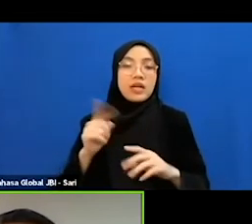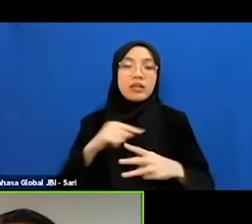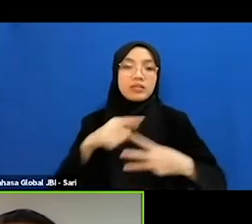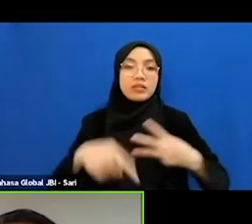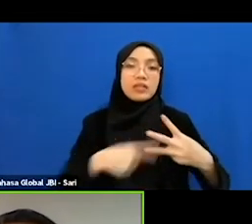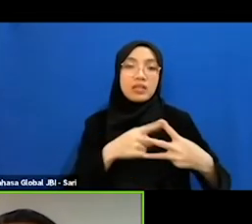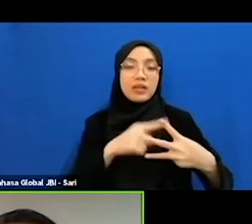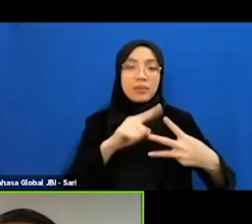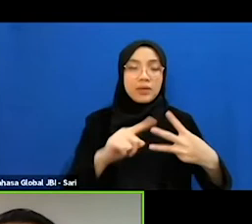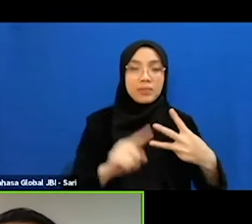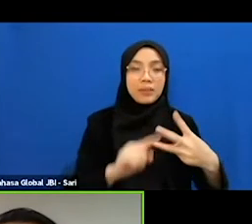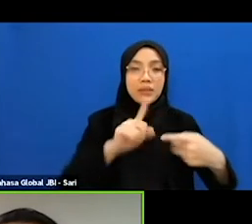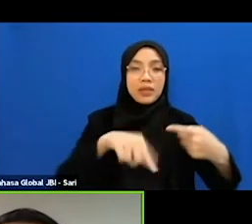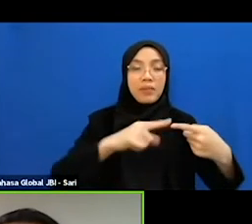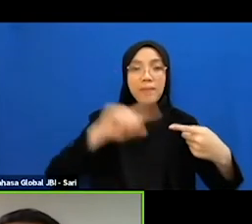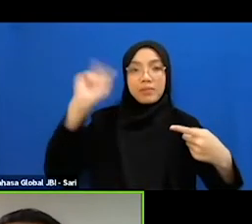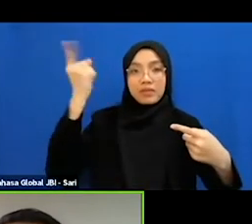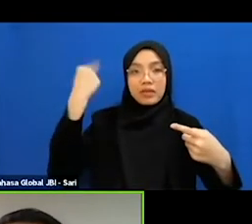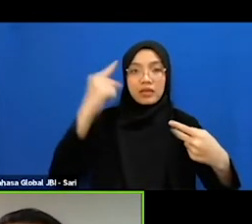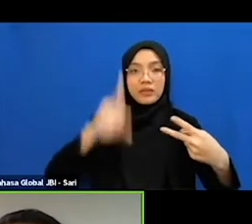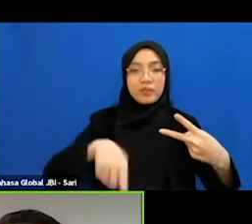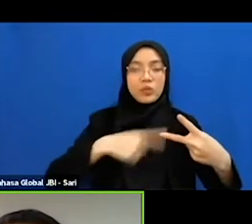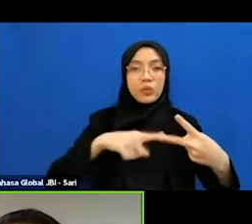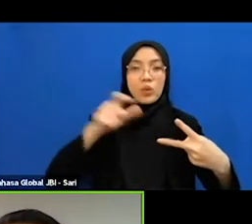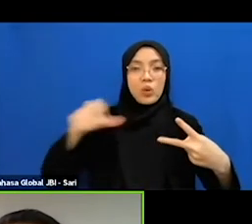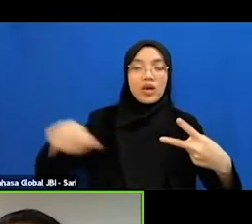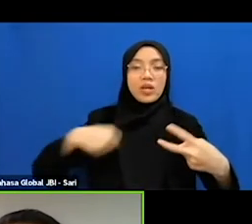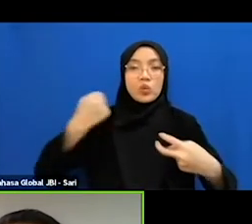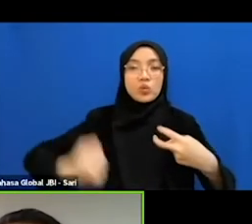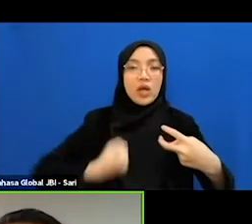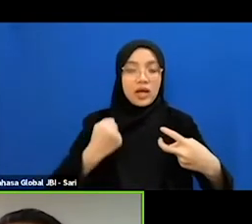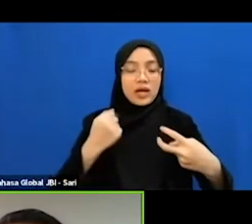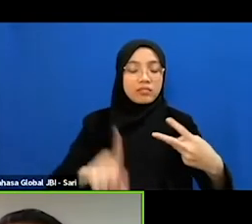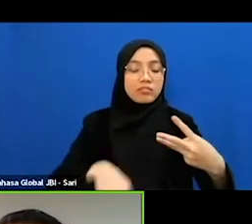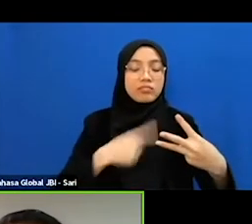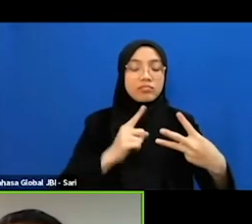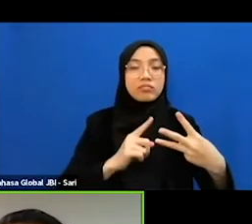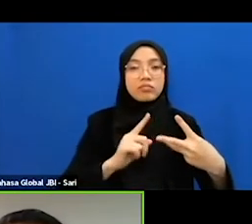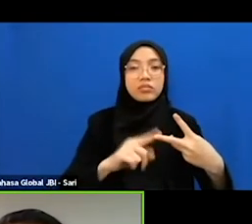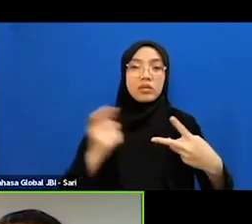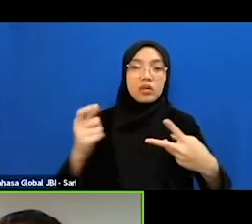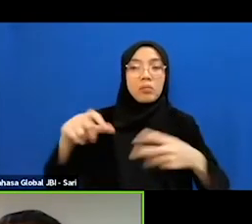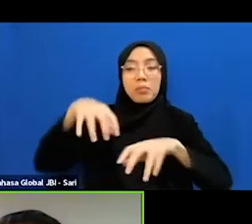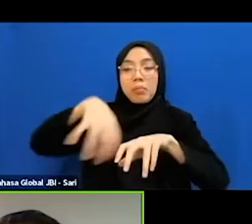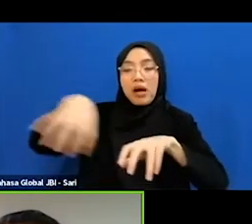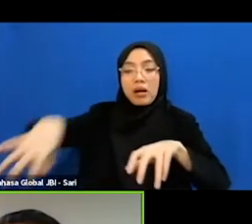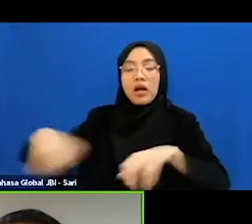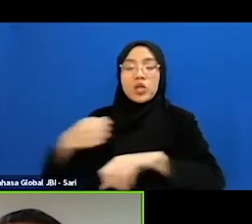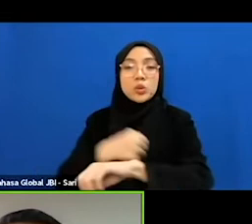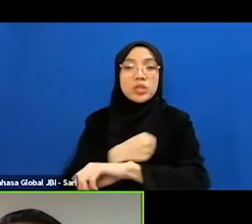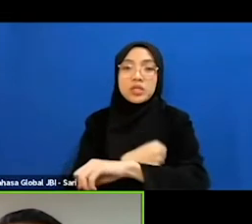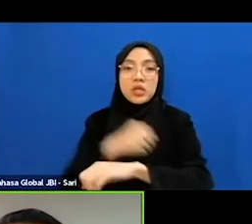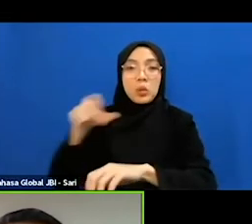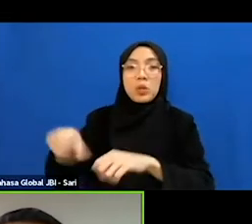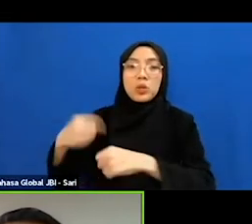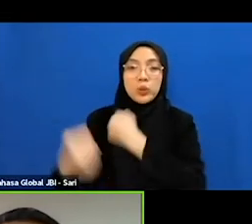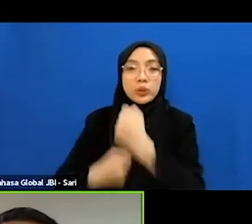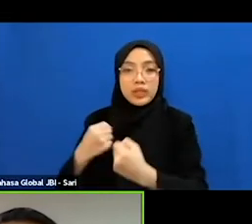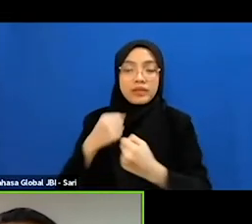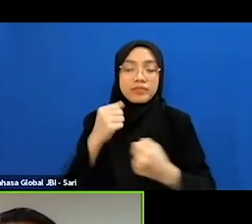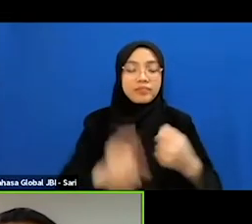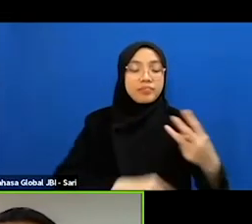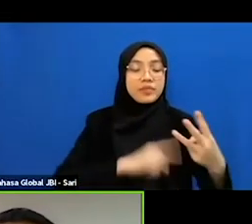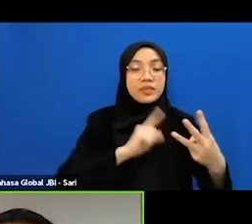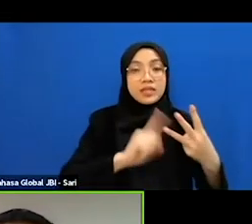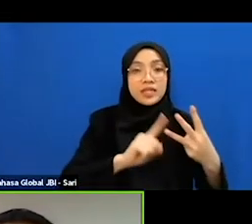pemerintah dua adalah pelaku usaha baik barang maupun jasa yang ketiga